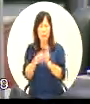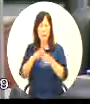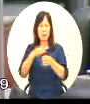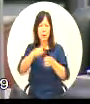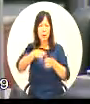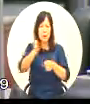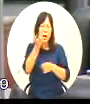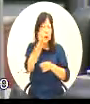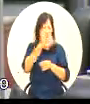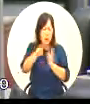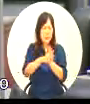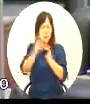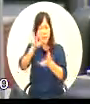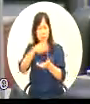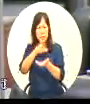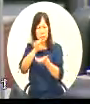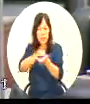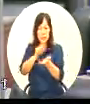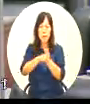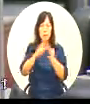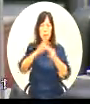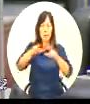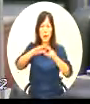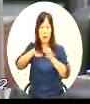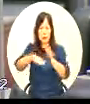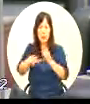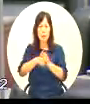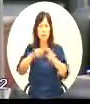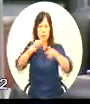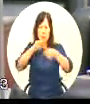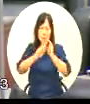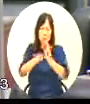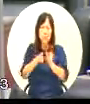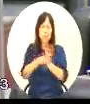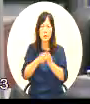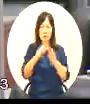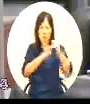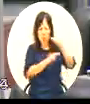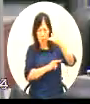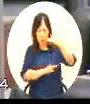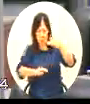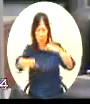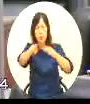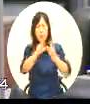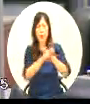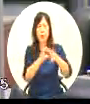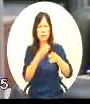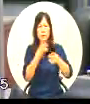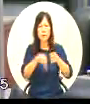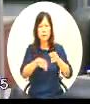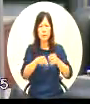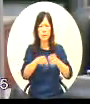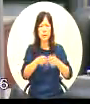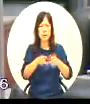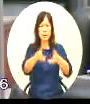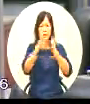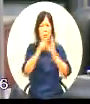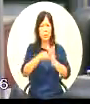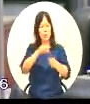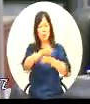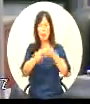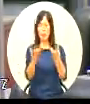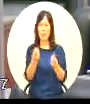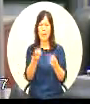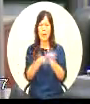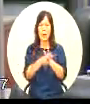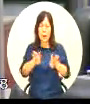过冈山、经过燕巢、经过大社、经过仁武，这一条高铁桥下联络道路，那一直好像都没有动静。但是